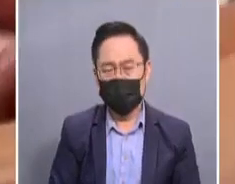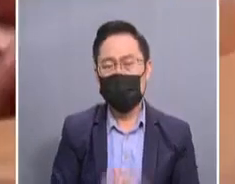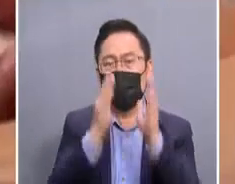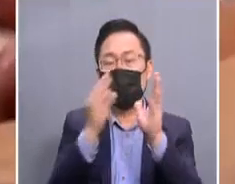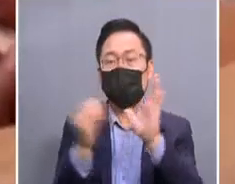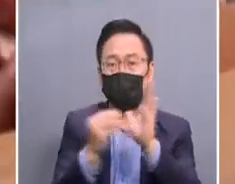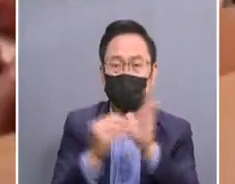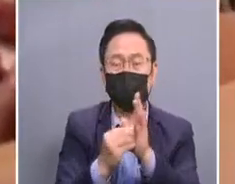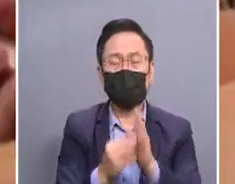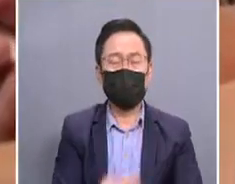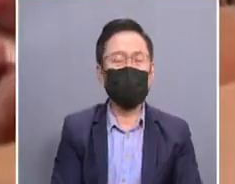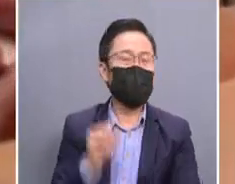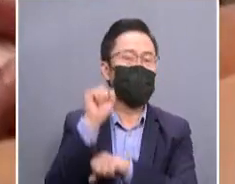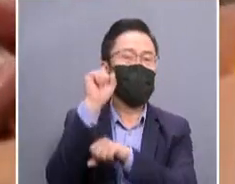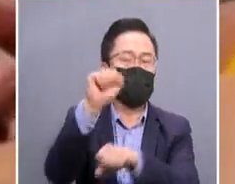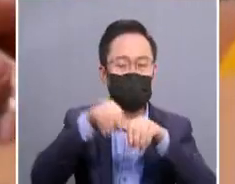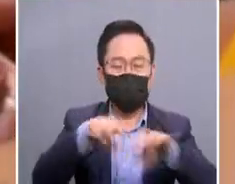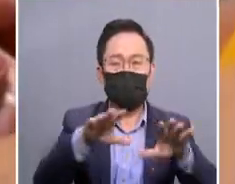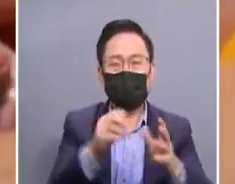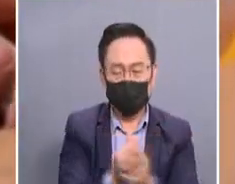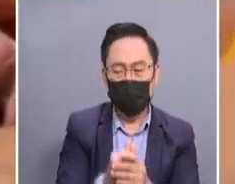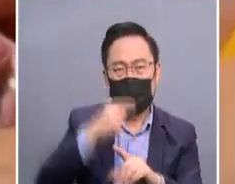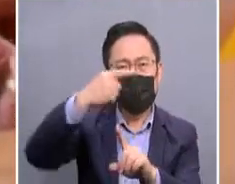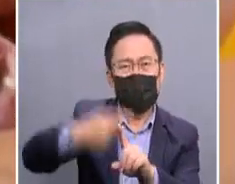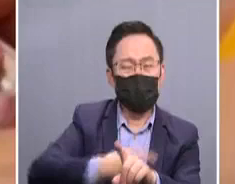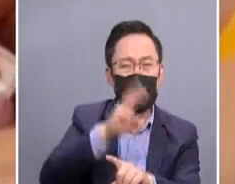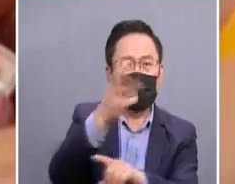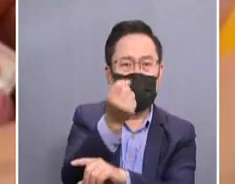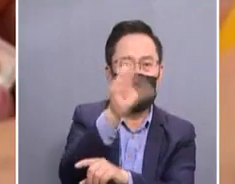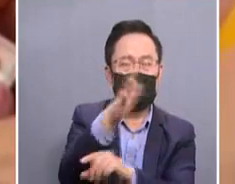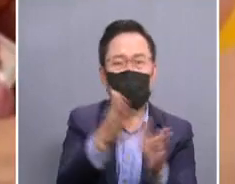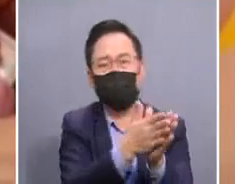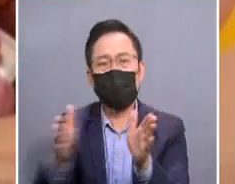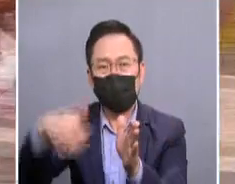านะครับน่าจะหลังวันนั้นไปแล้วนะครับเขาก็เลยประกาศไปอย่างนั้น